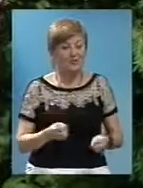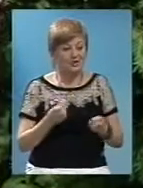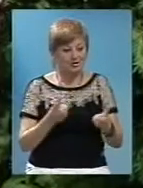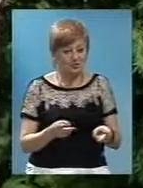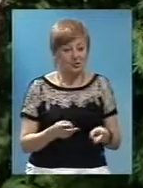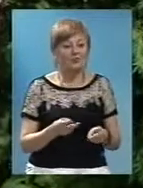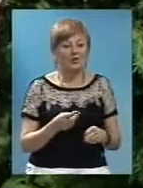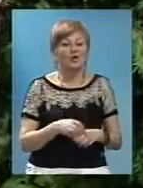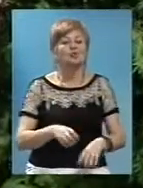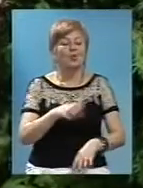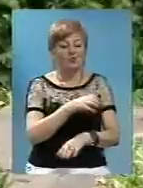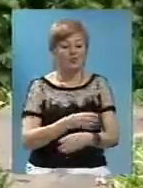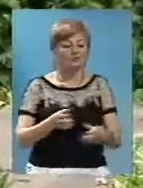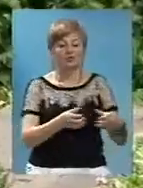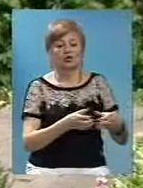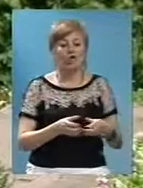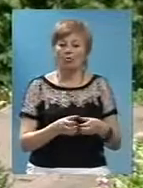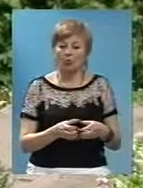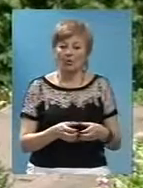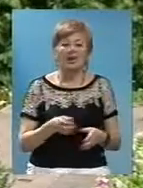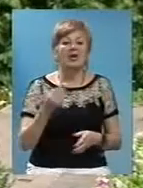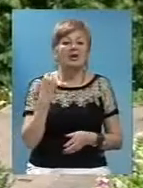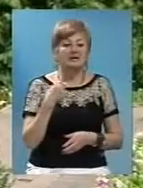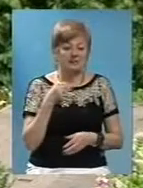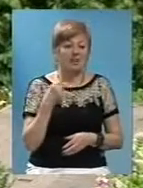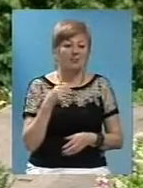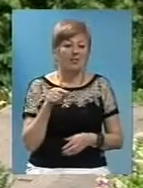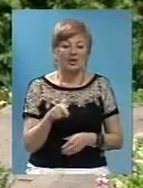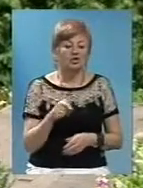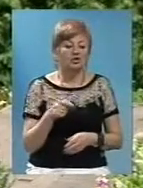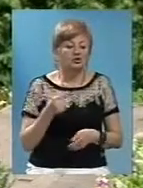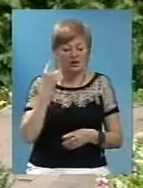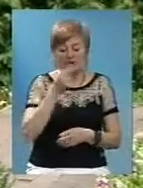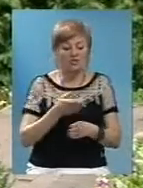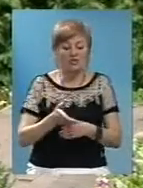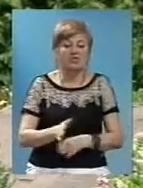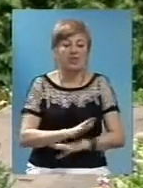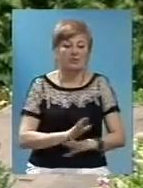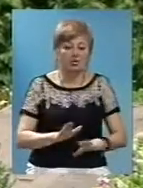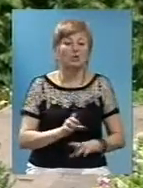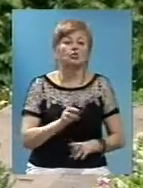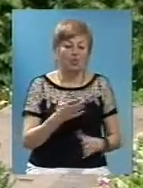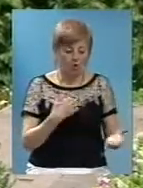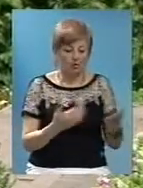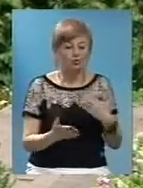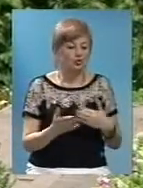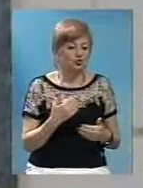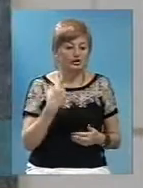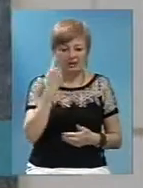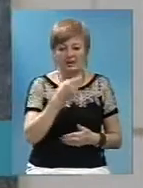зору більшовиків, груп населення. Запорізький регіон Дзержинський не відвідував та безпосереднього відношення до нього не